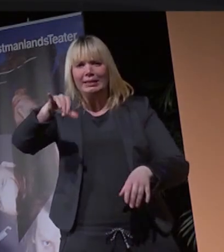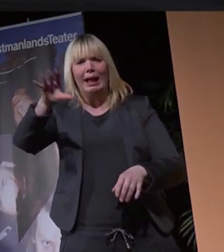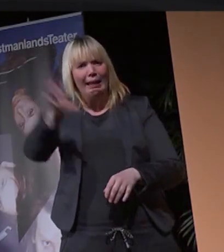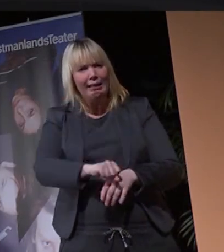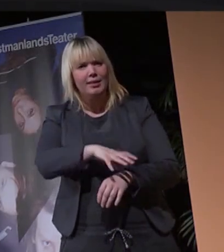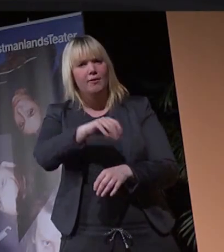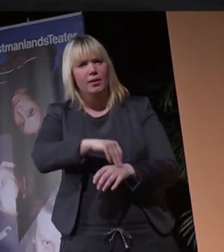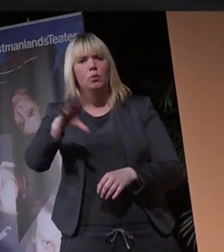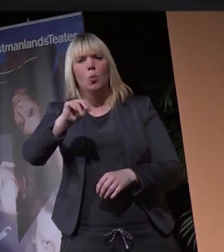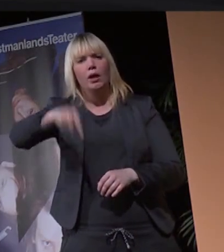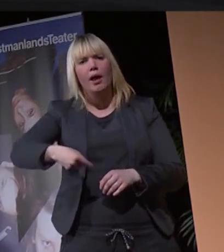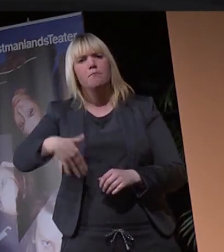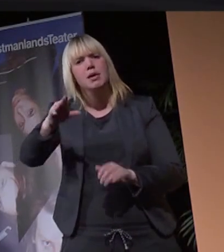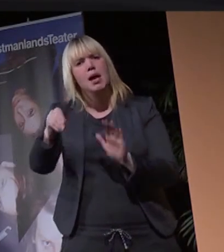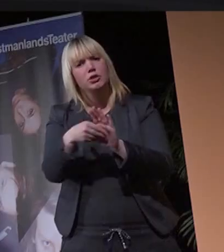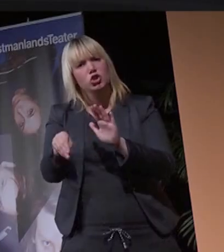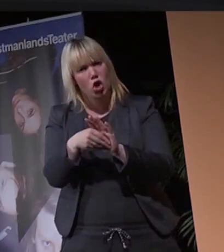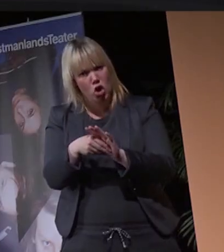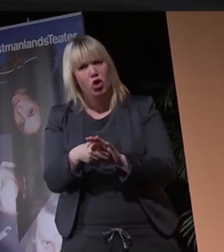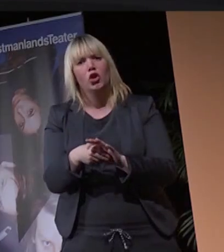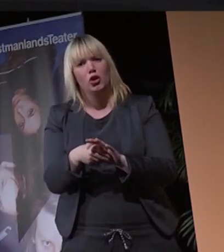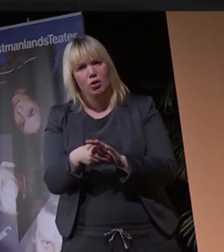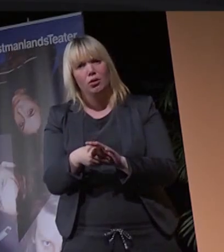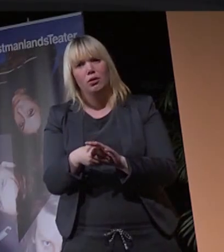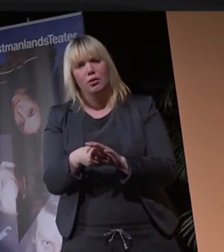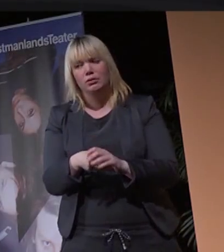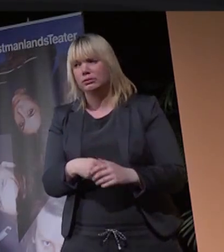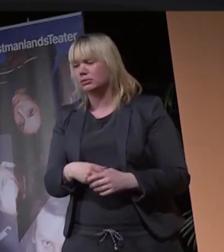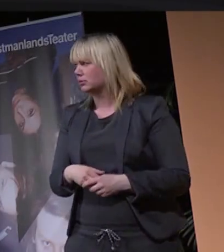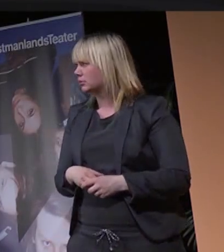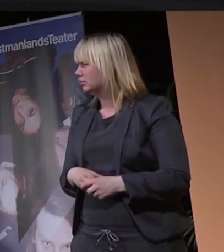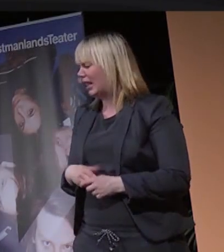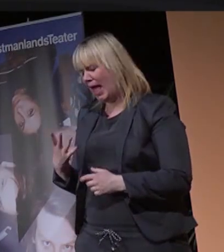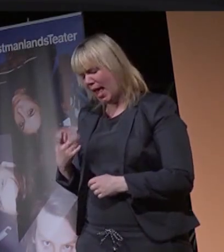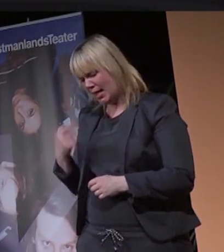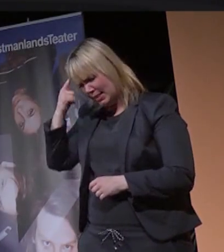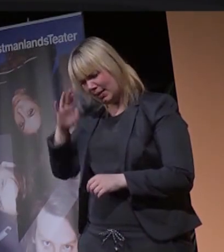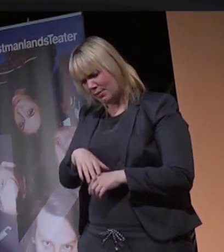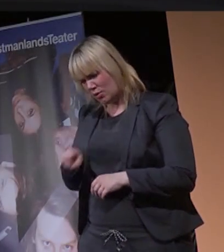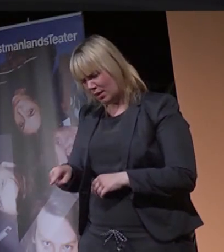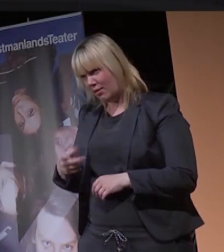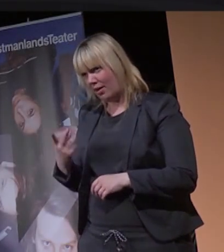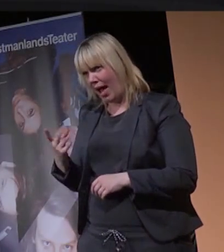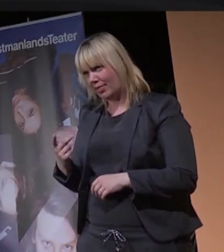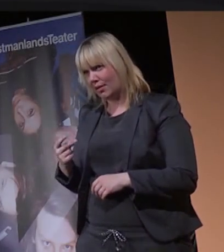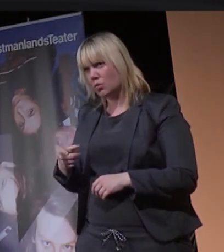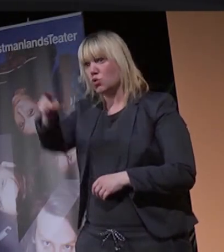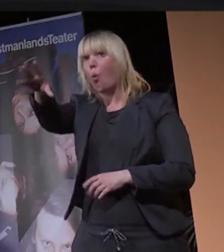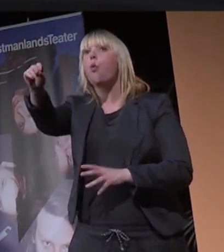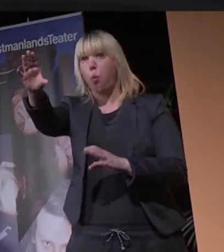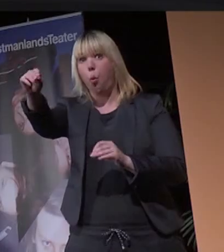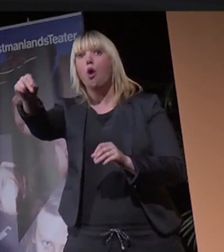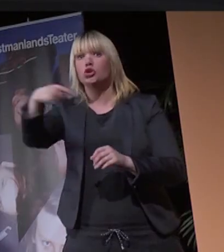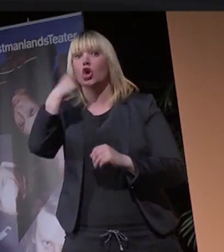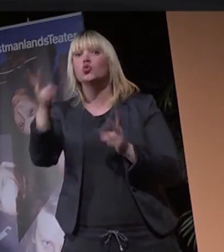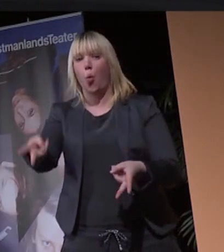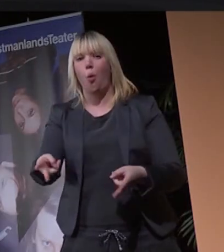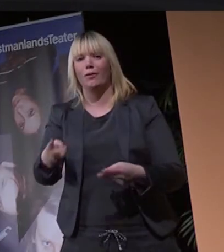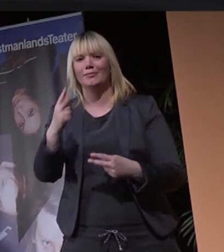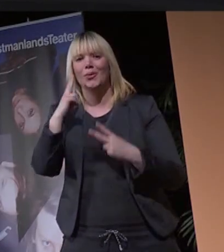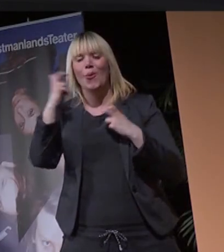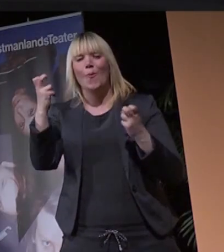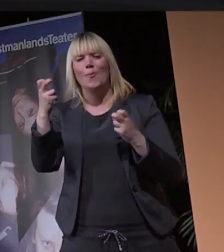både regionalt och interregionalt. Göra ännu mer. Det kan alltid göras mer. Det håller jag helt med om. Sen vad var det du nu sa? Men när det gäller, du sa någonting. Du ställde ju en